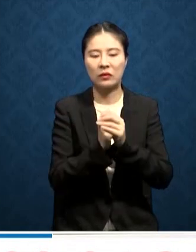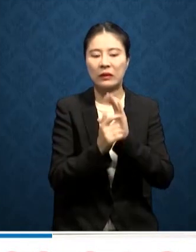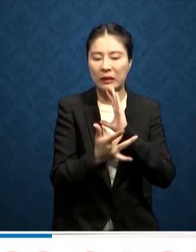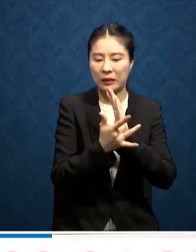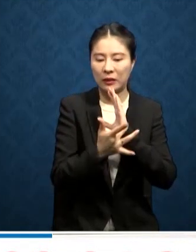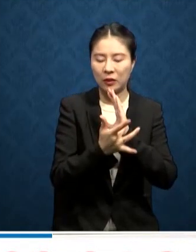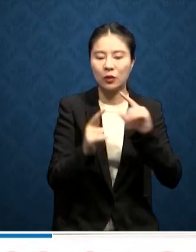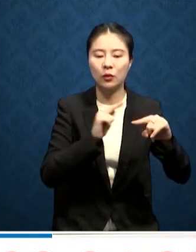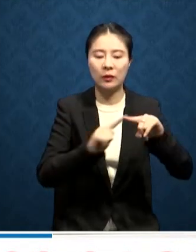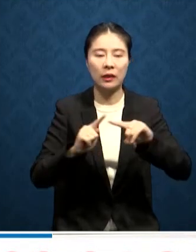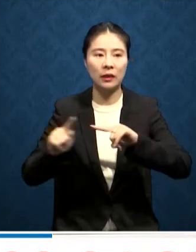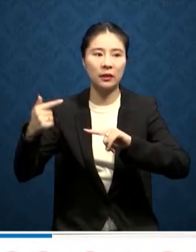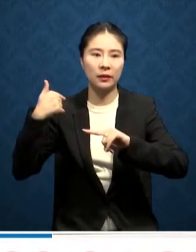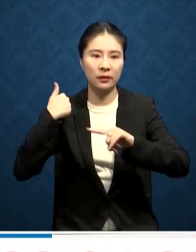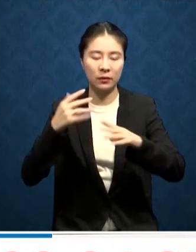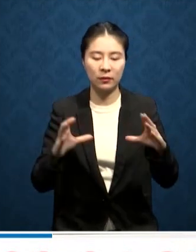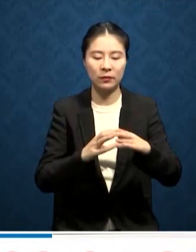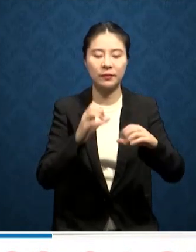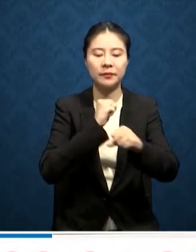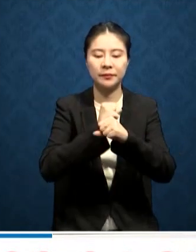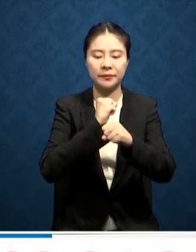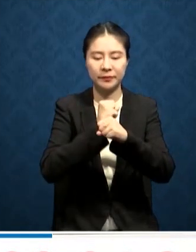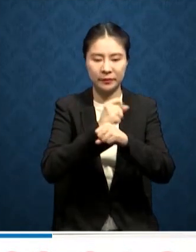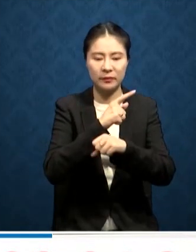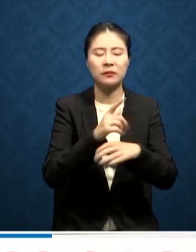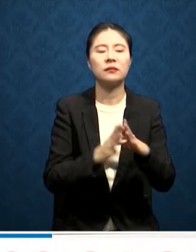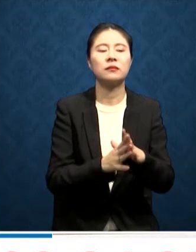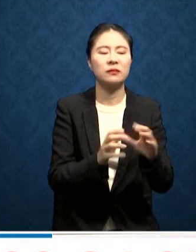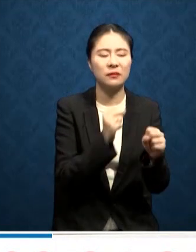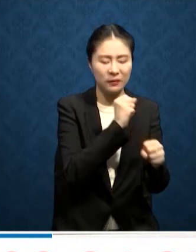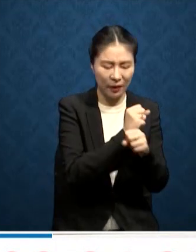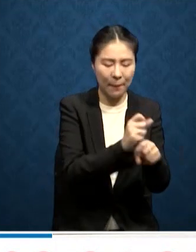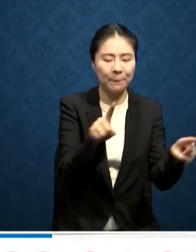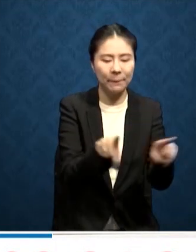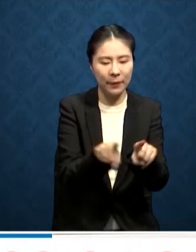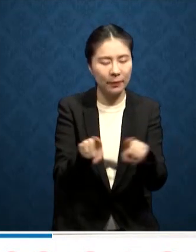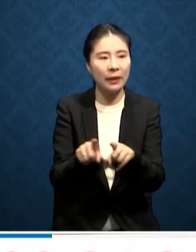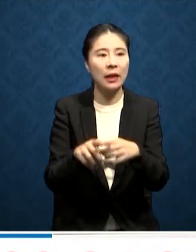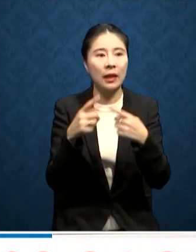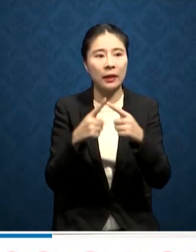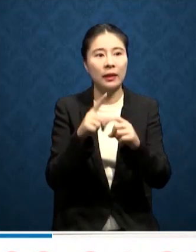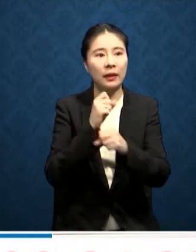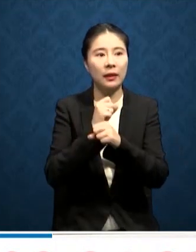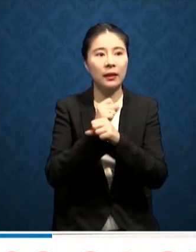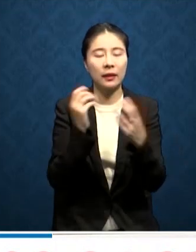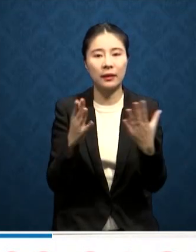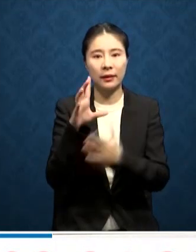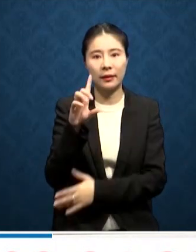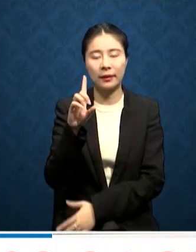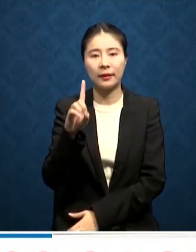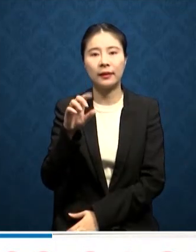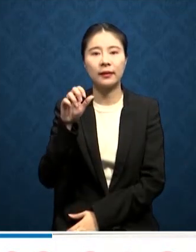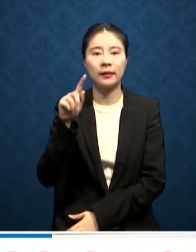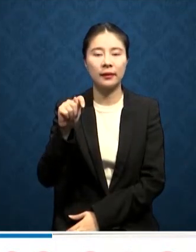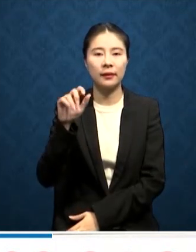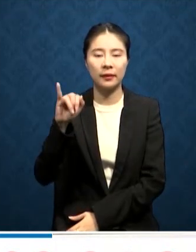อร์แต่เรื่องไซเบอร์ที่ท่านทำก็มีหลายหน่วยงานก็ทำอยู่แต่ทำยังไง DTI ถึงจะเป็นหน่วยงานเนื่องจากท่านเป็น องค์การมหาชนเนี่